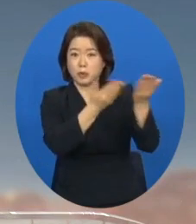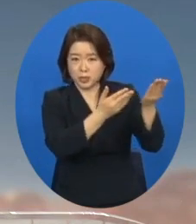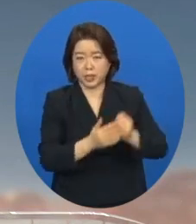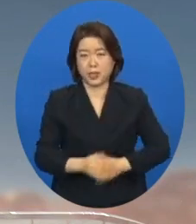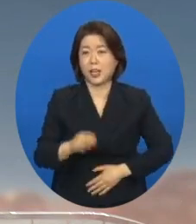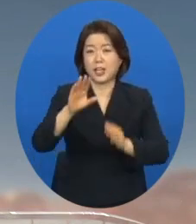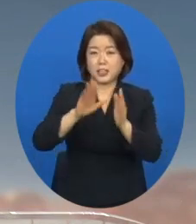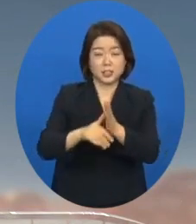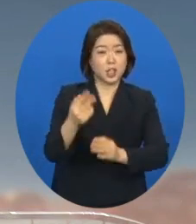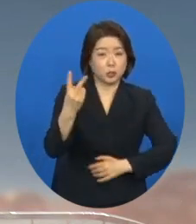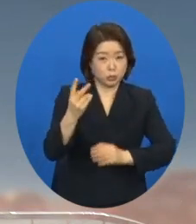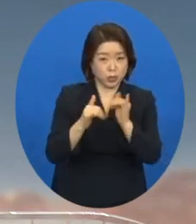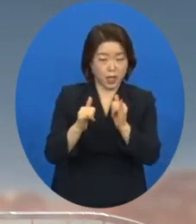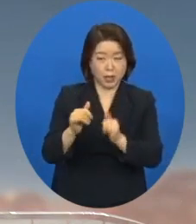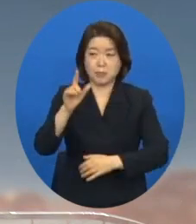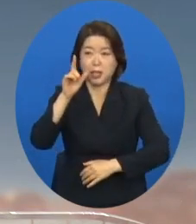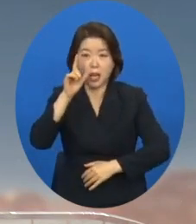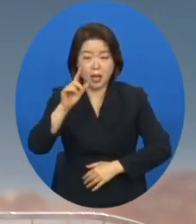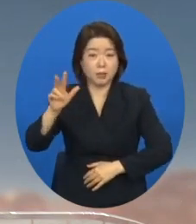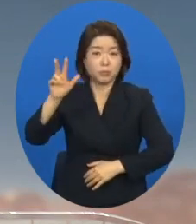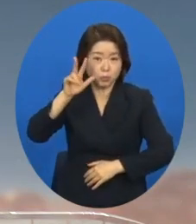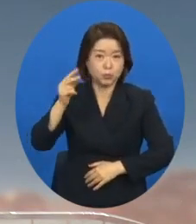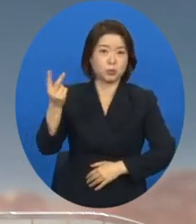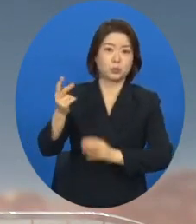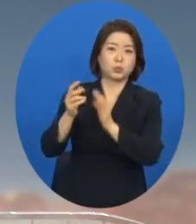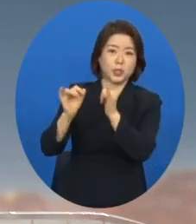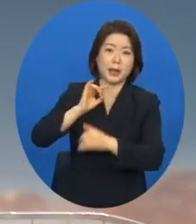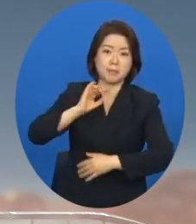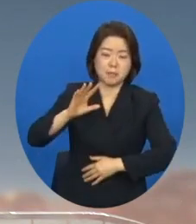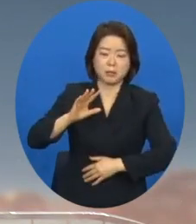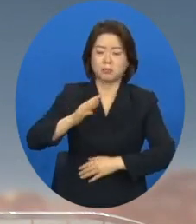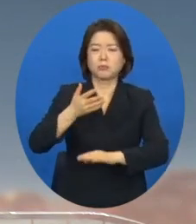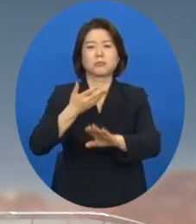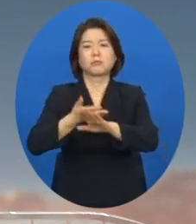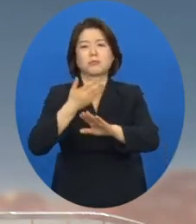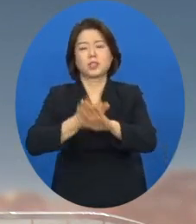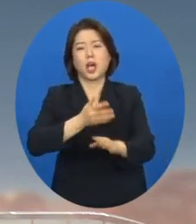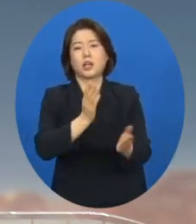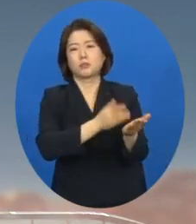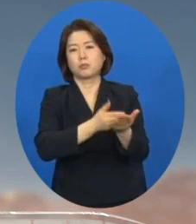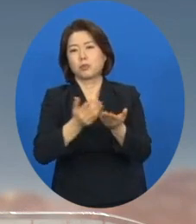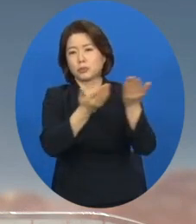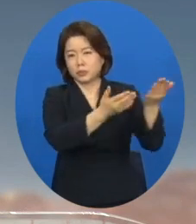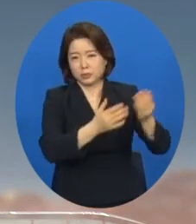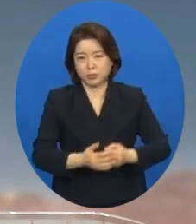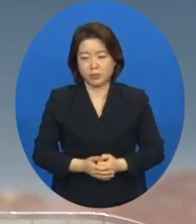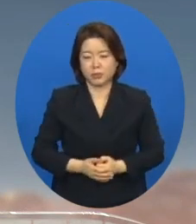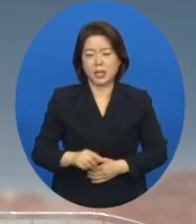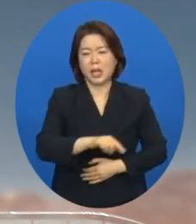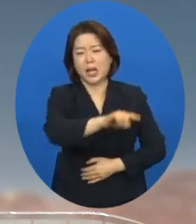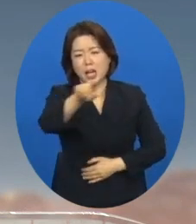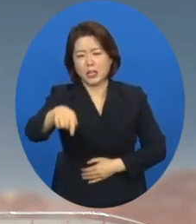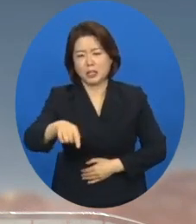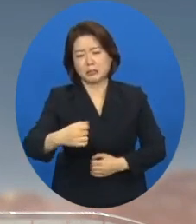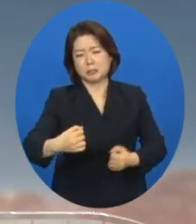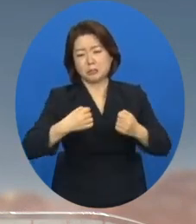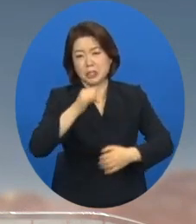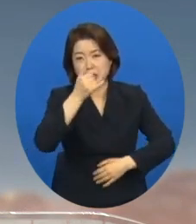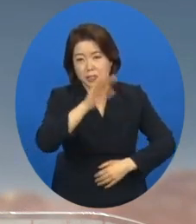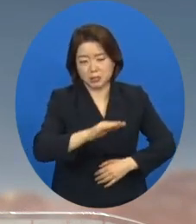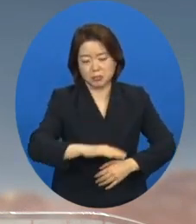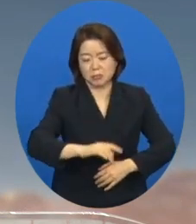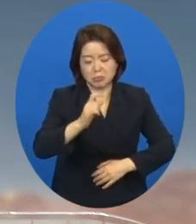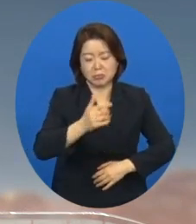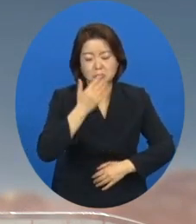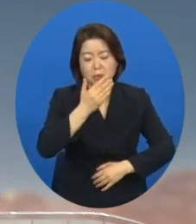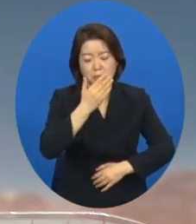그때 딱 두 명, 갈렙과 여호수아 이 두 명만 전혀 다른 보고를 합니다. 아니, 그들이 살긴 살지만 뭐 셀 수는